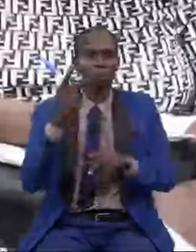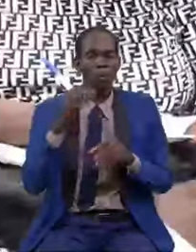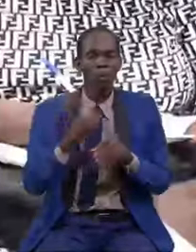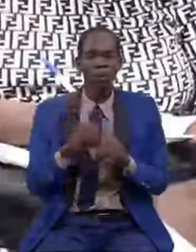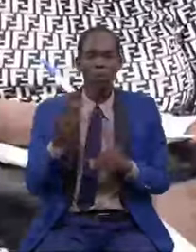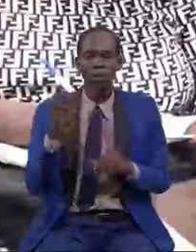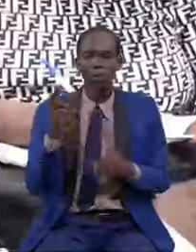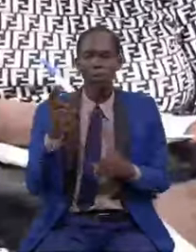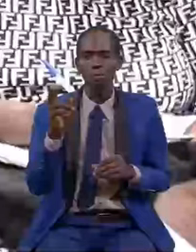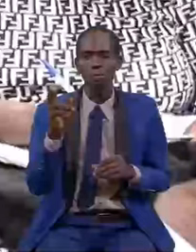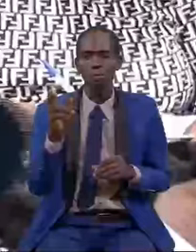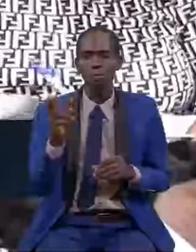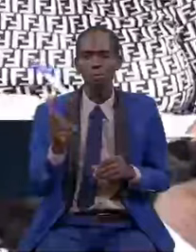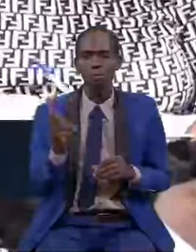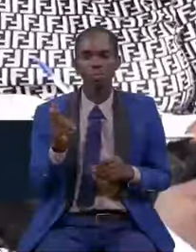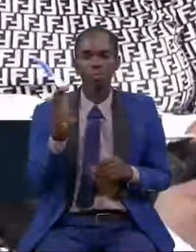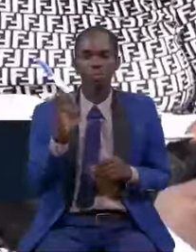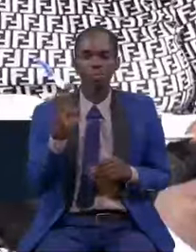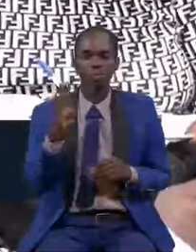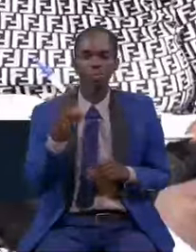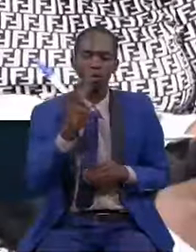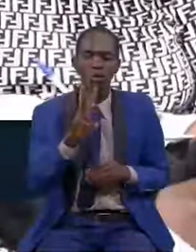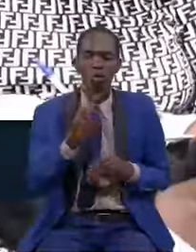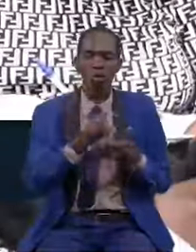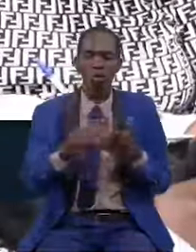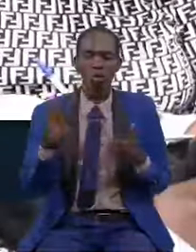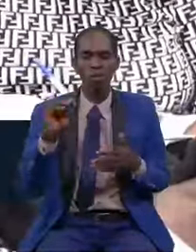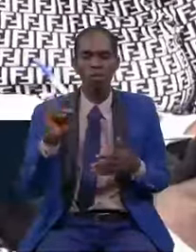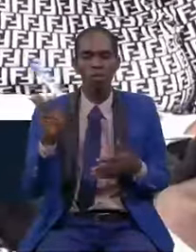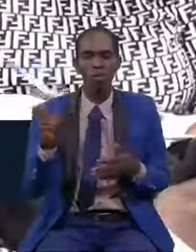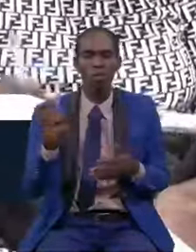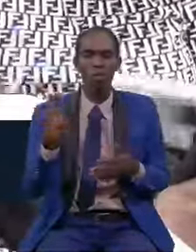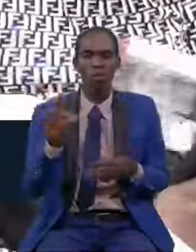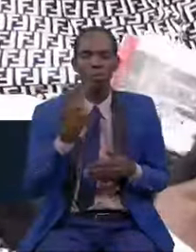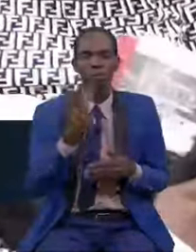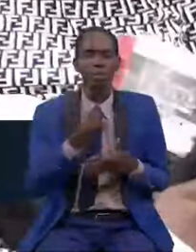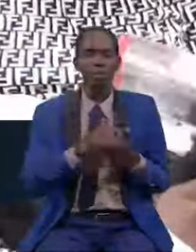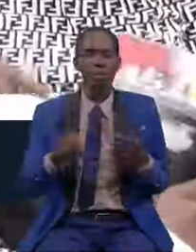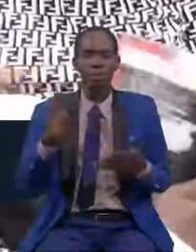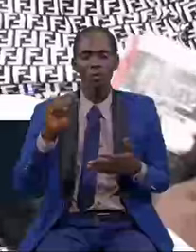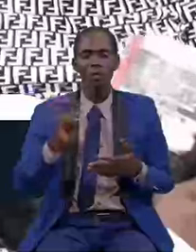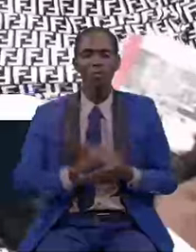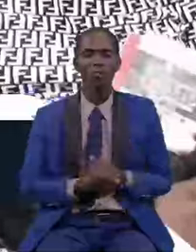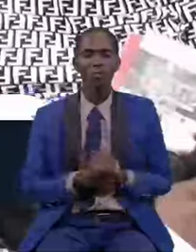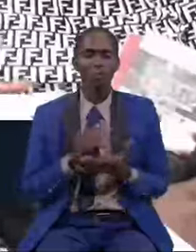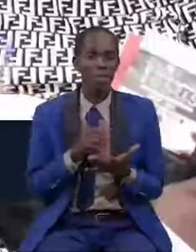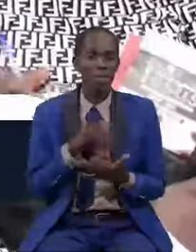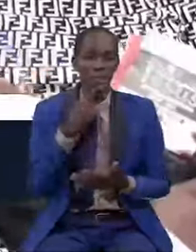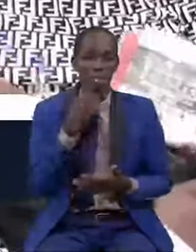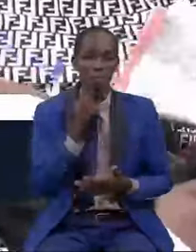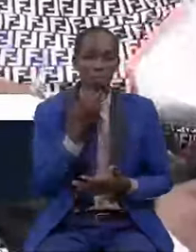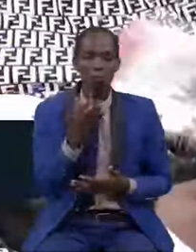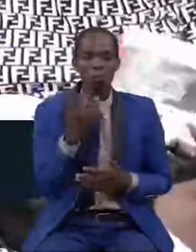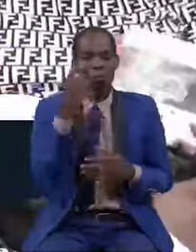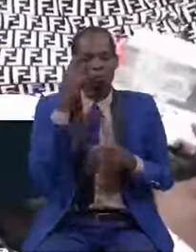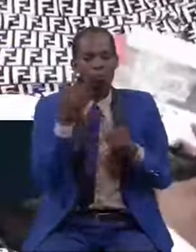Hébreux chapitre 2, verset 14. Hébreux 2, verset 14. Hébreux 2, verset